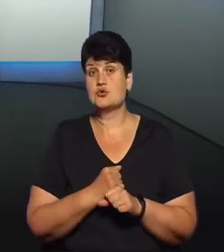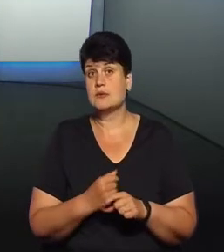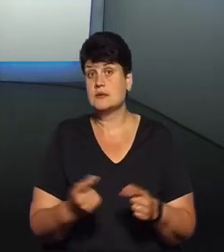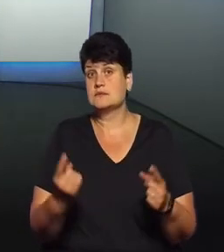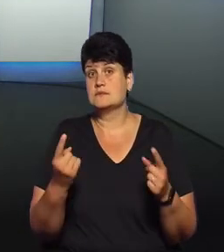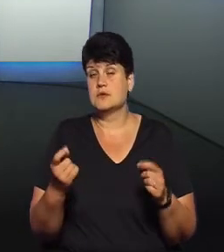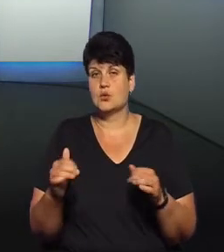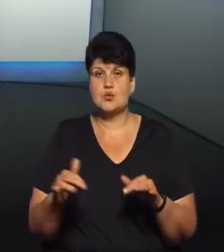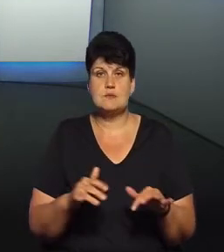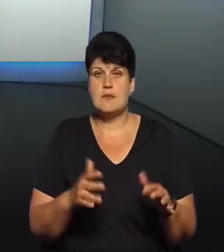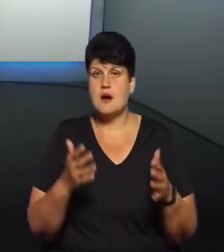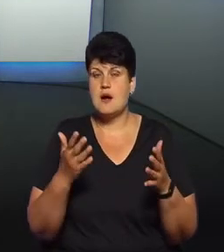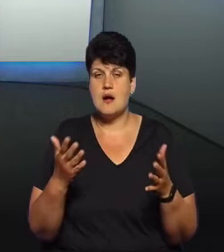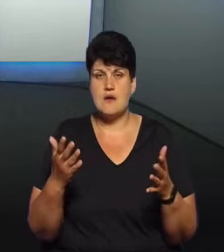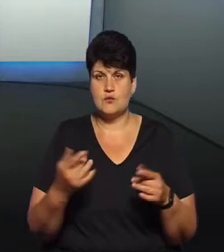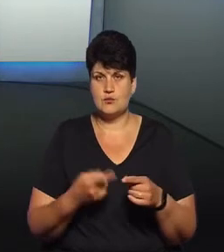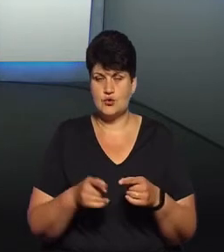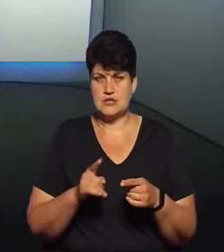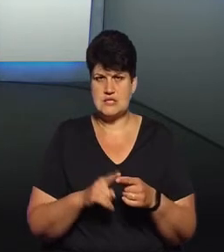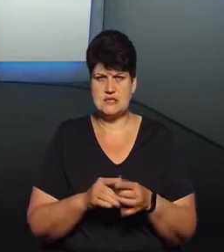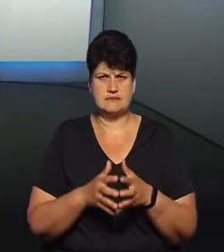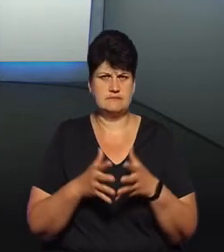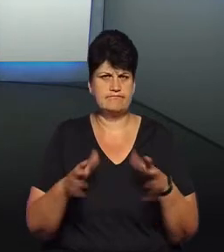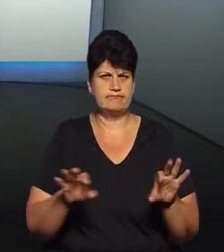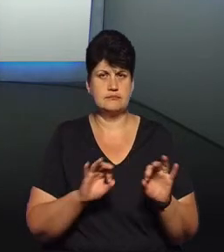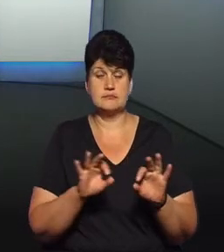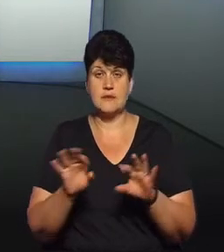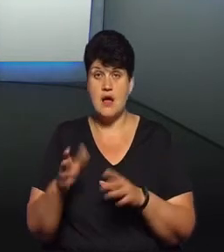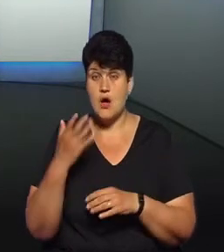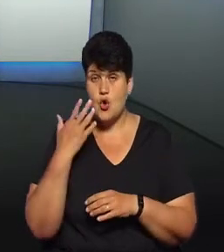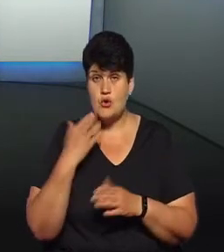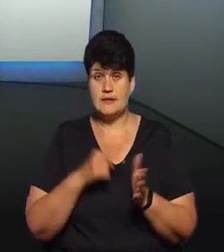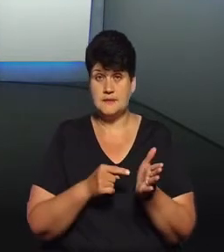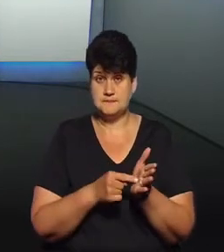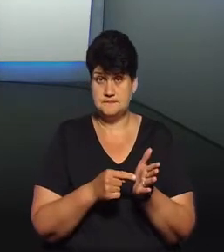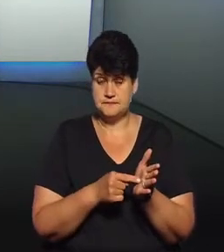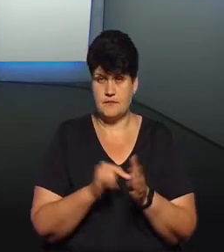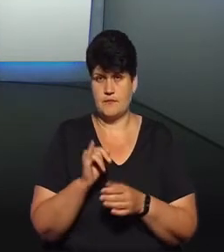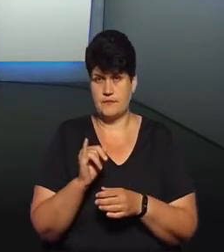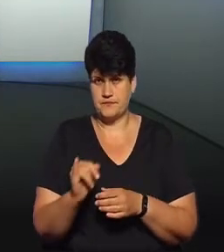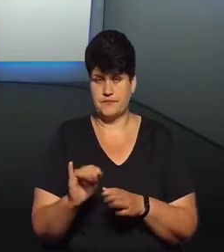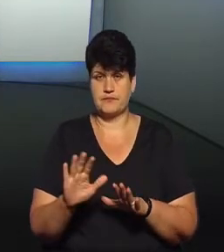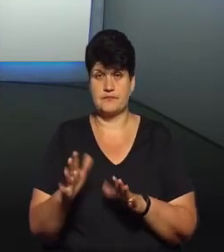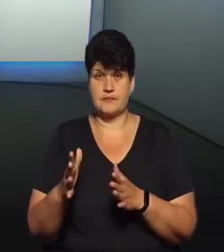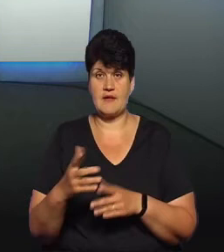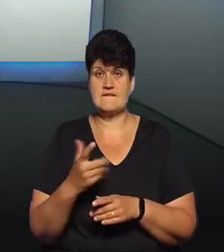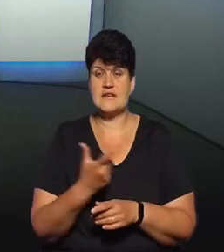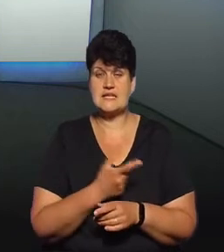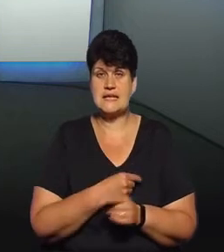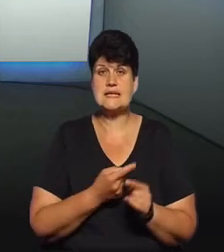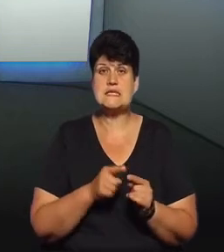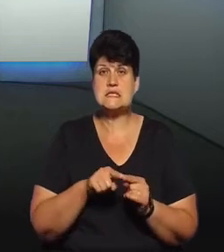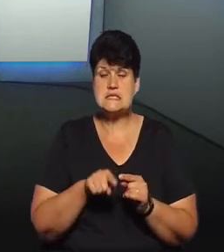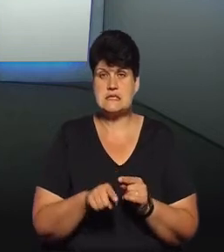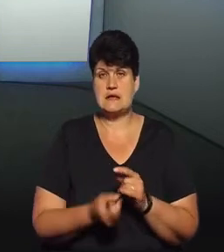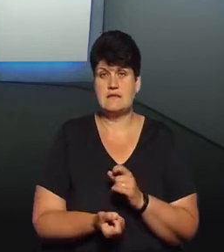про це якби дуже широко говорили. І тому, коли робиться акцент на негативні якісь аспекти вакцинації, це породжує у людей страх і